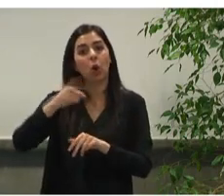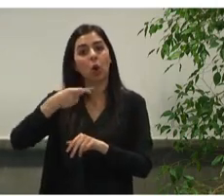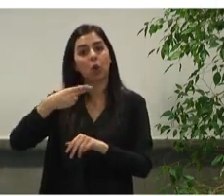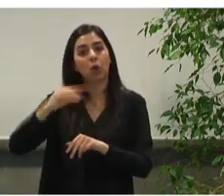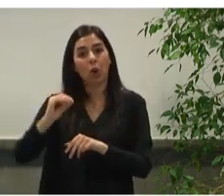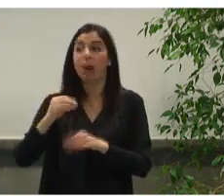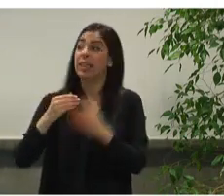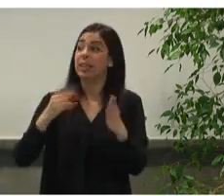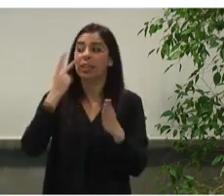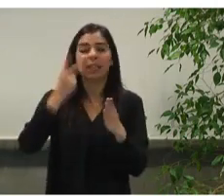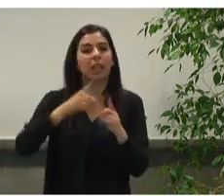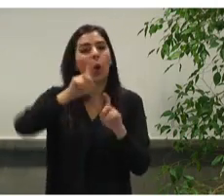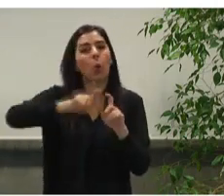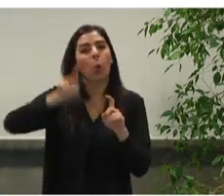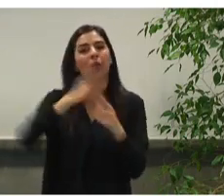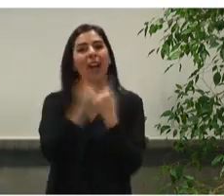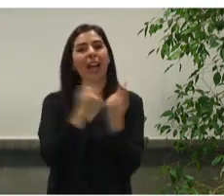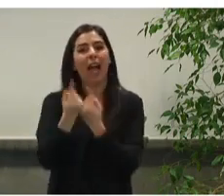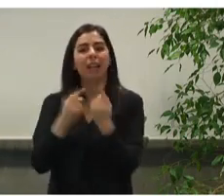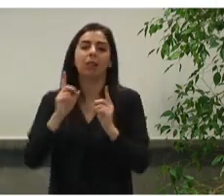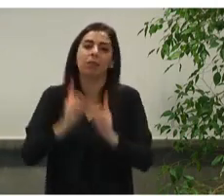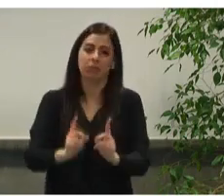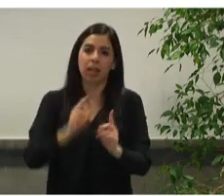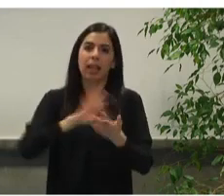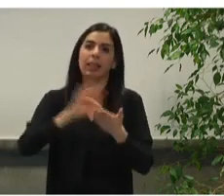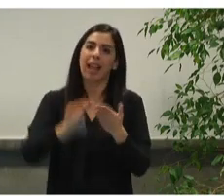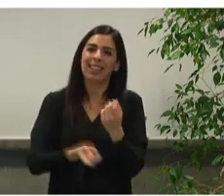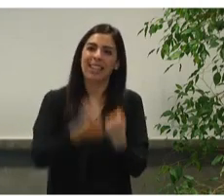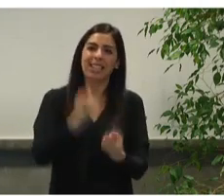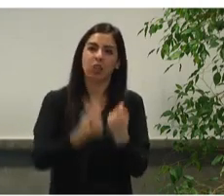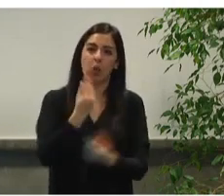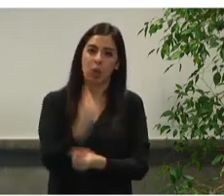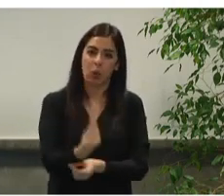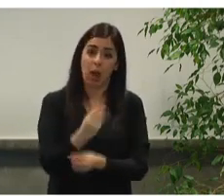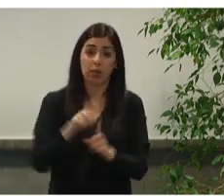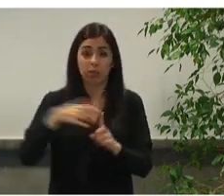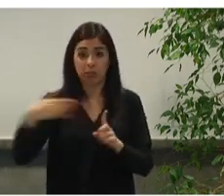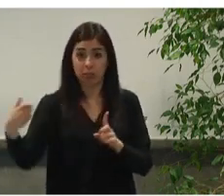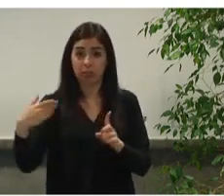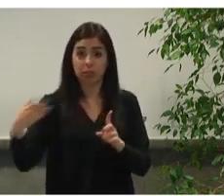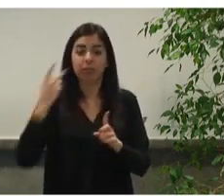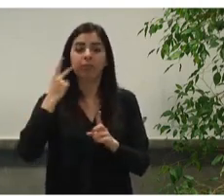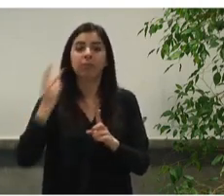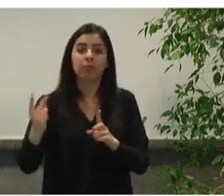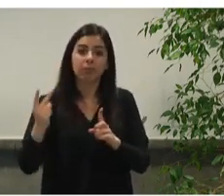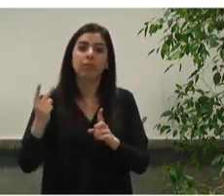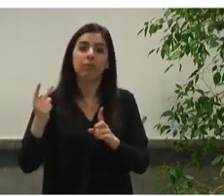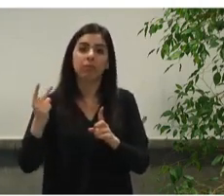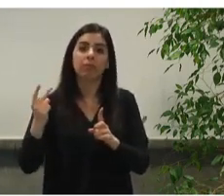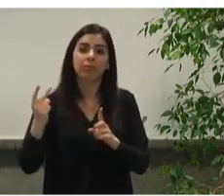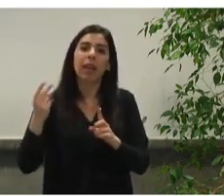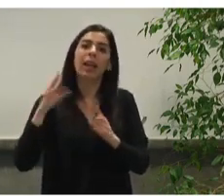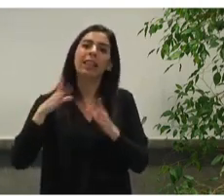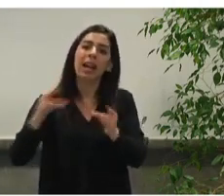curva dei casi, sempre per il data di insorgenza dei sintomi a Codogno, e sulla destra la stima della